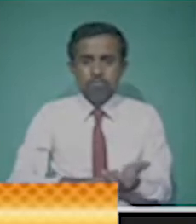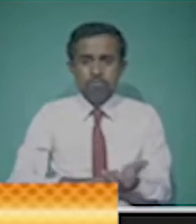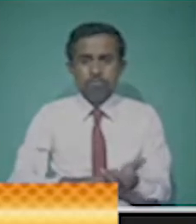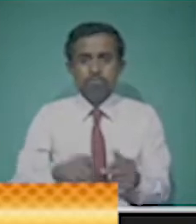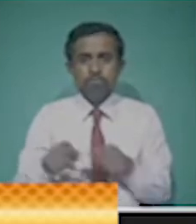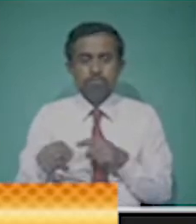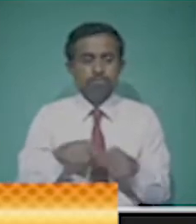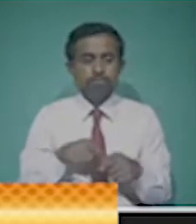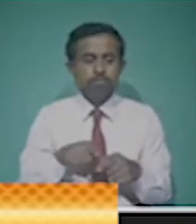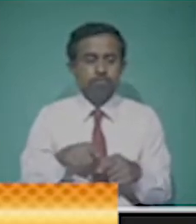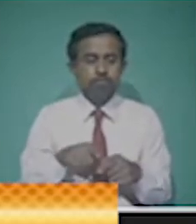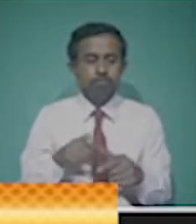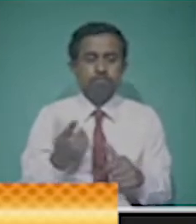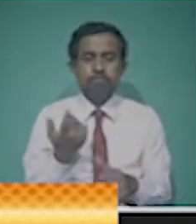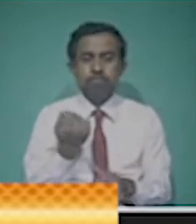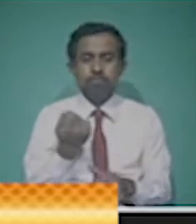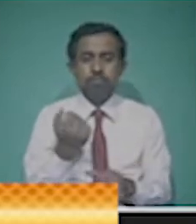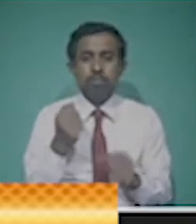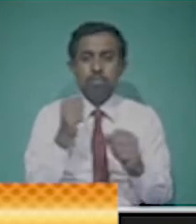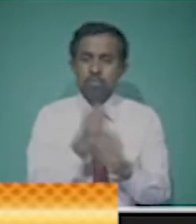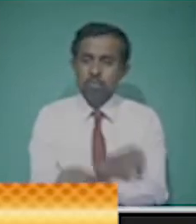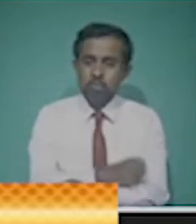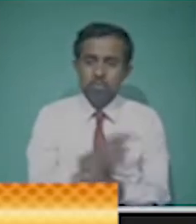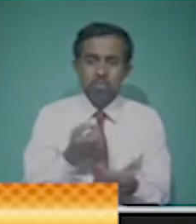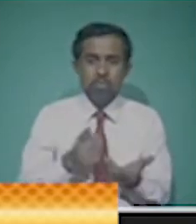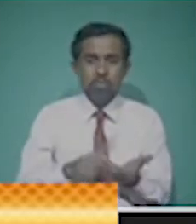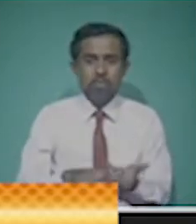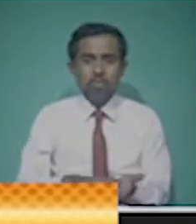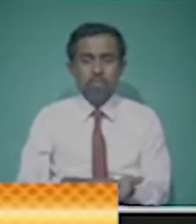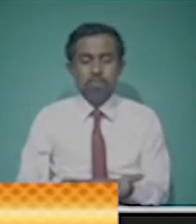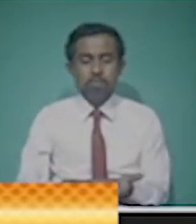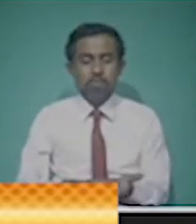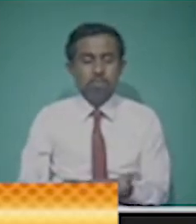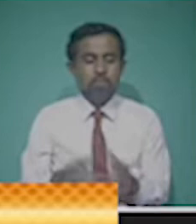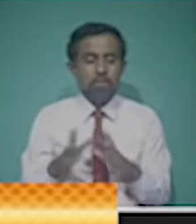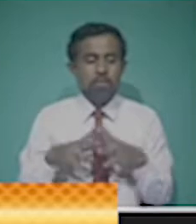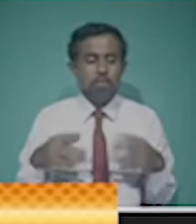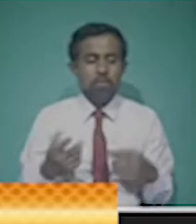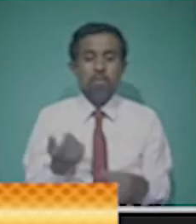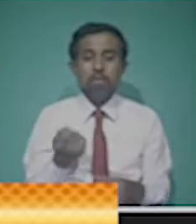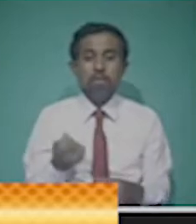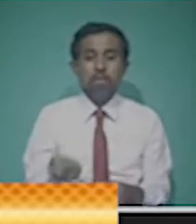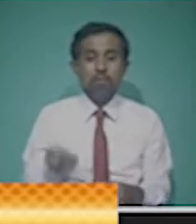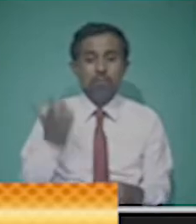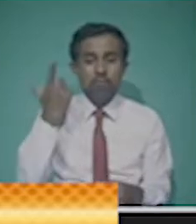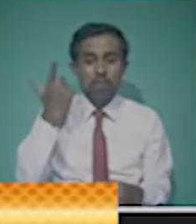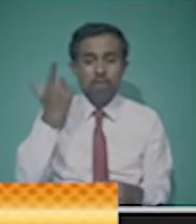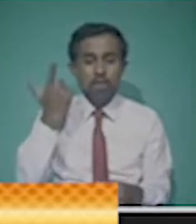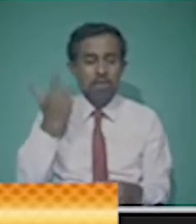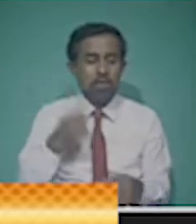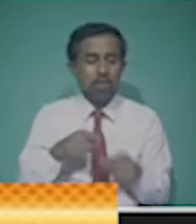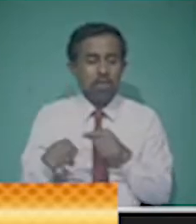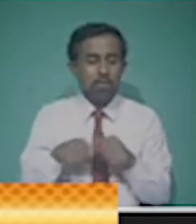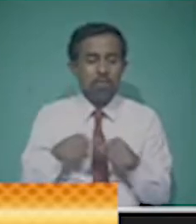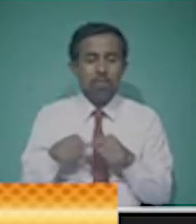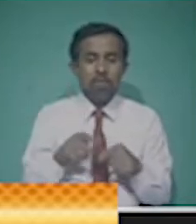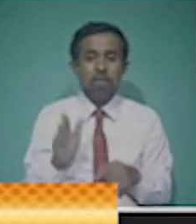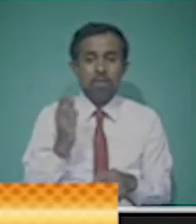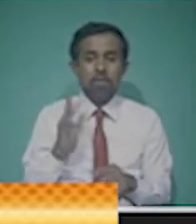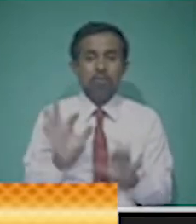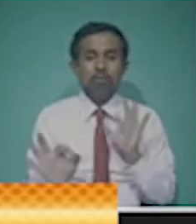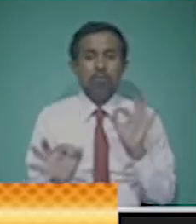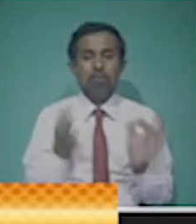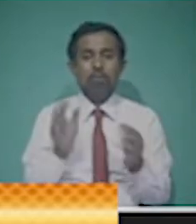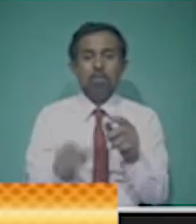balik selalu adiheri pun bilai masih uiru pon da karan halal malaya perundu otam makal mika um padi kapatte anggal balba ada